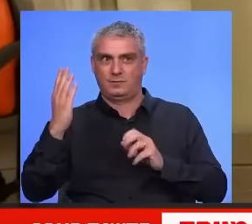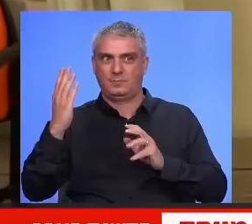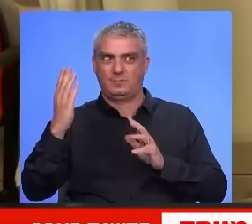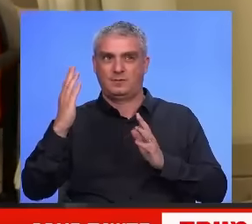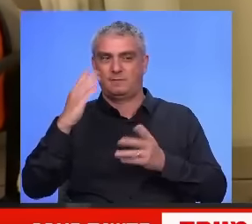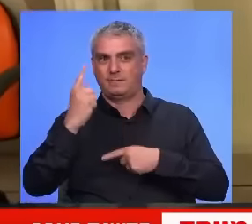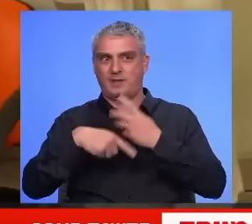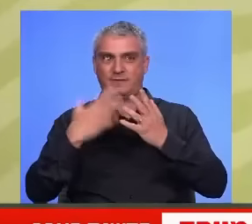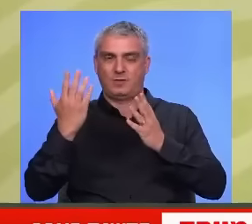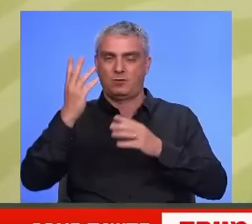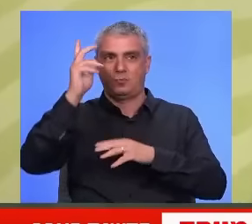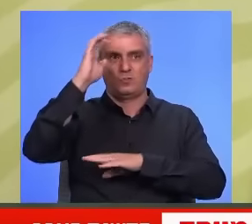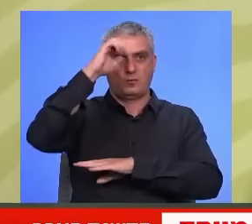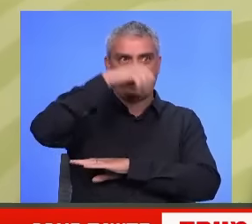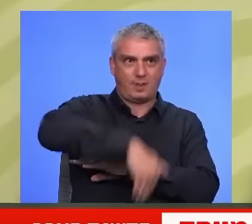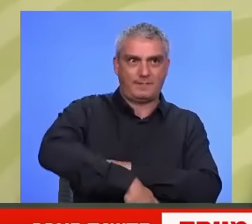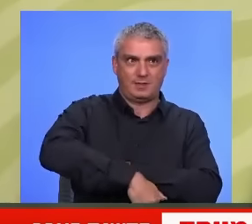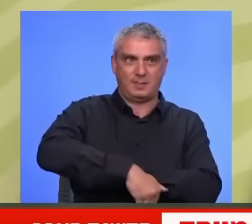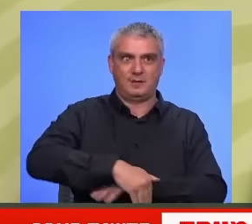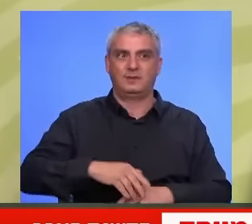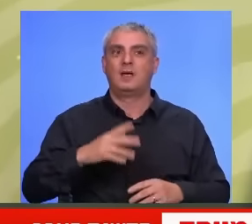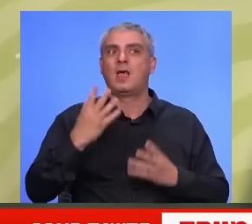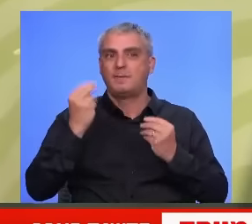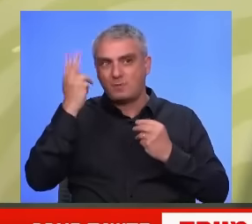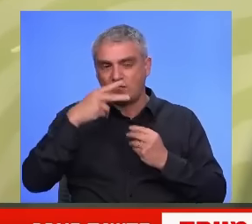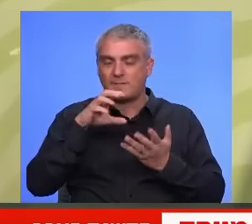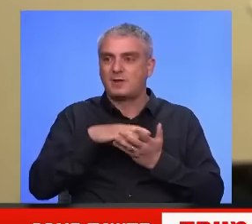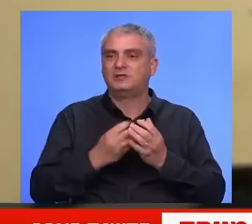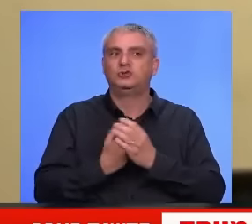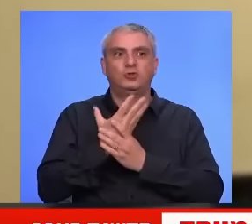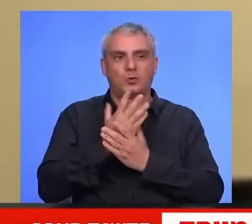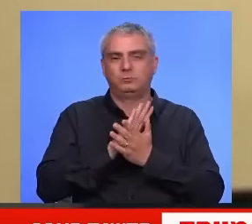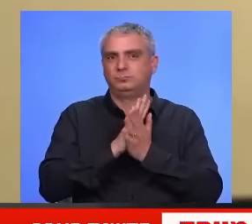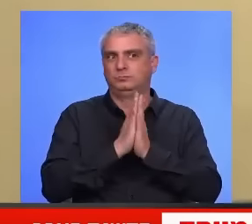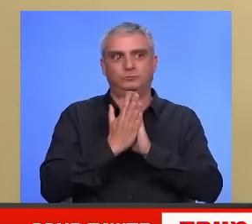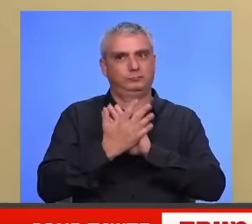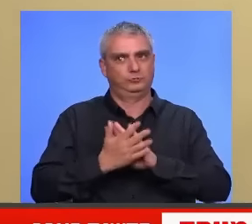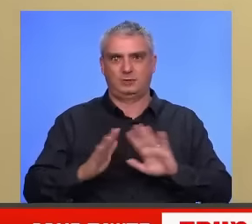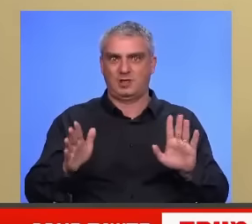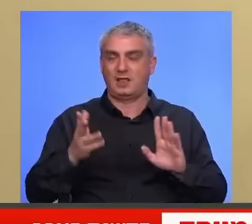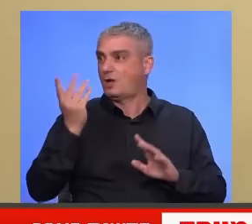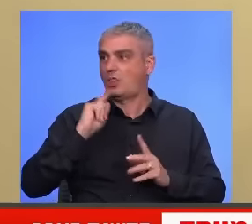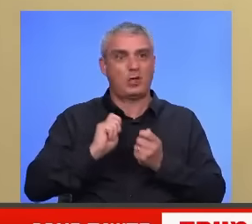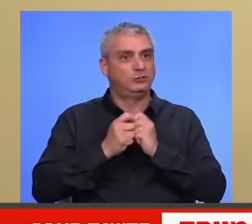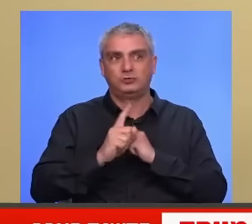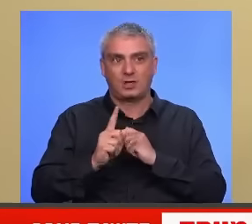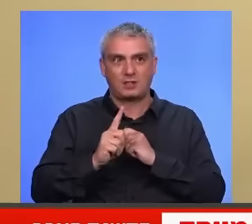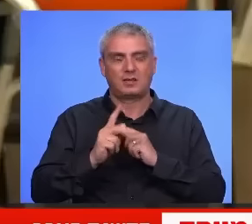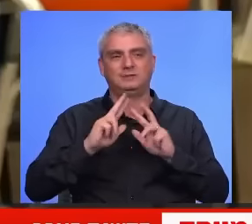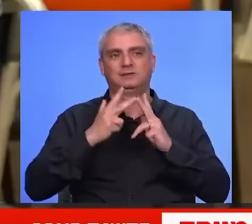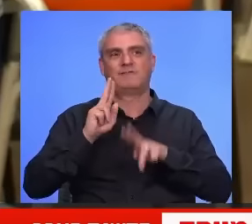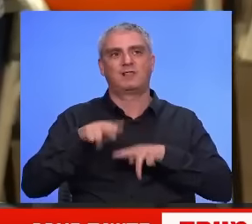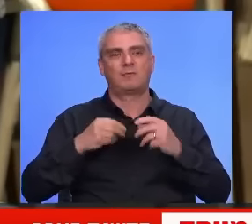היד, ואתה מוריד למטה. בהרבה מובנים, מרכז השיקום שינה את פניו. מה שלא השתנה, הוא צוות